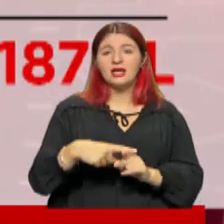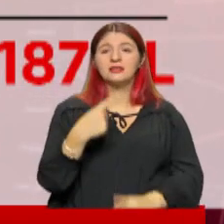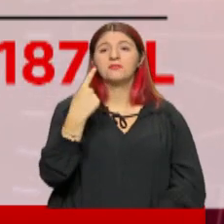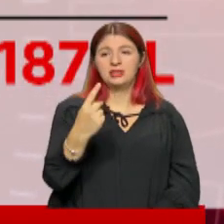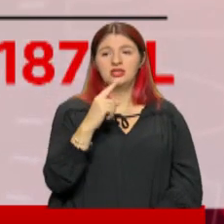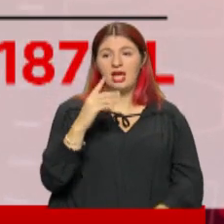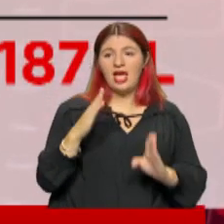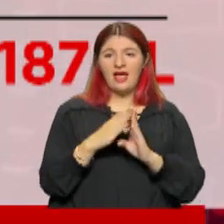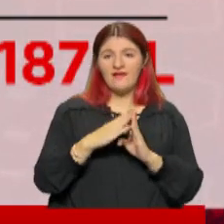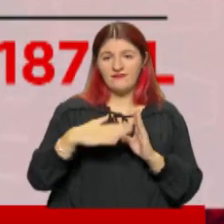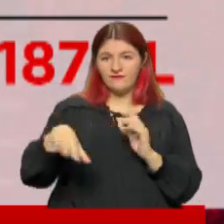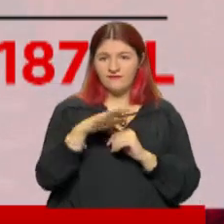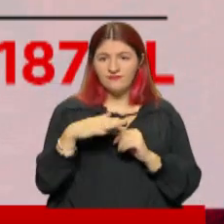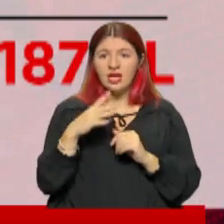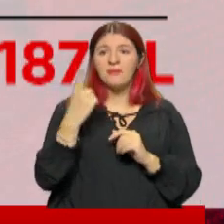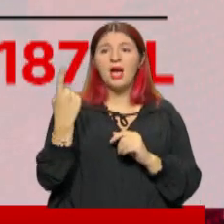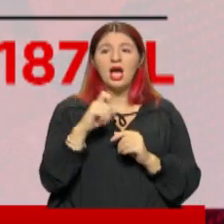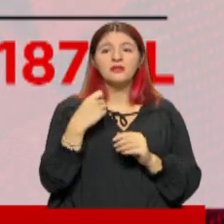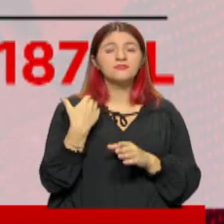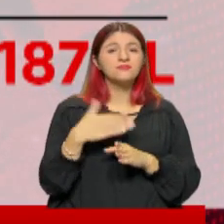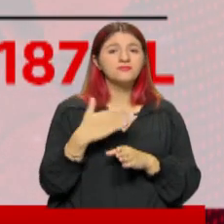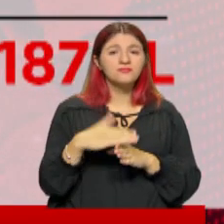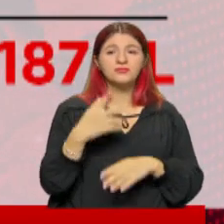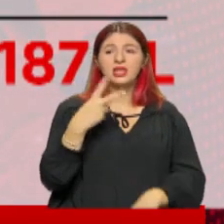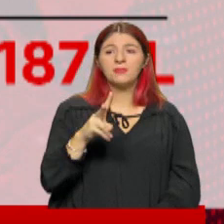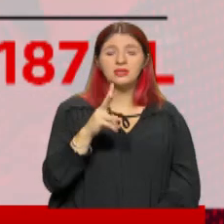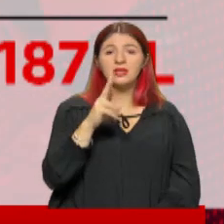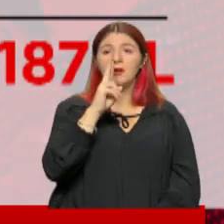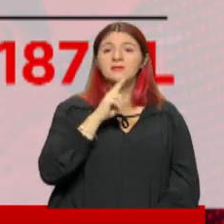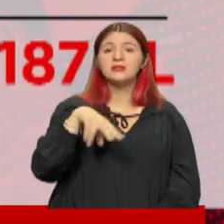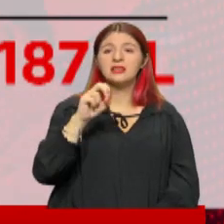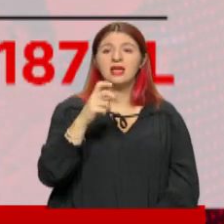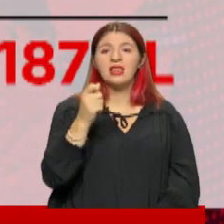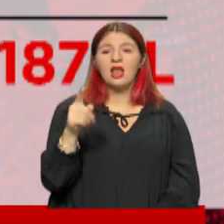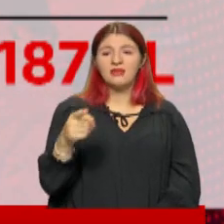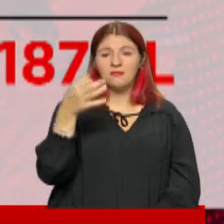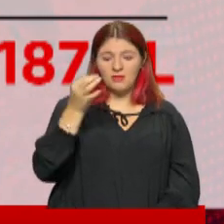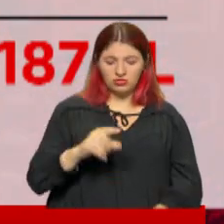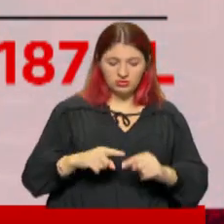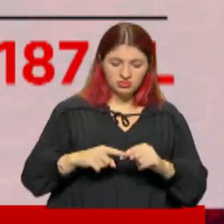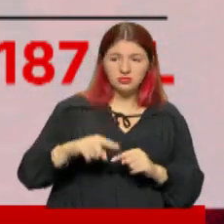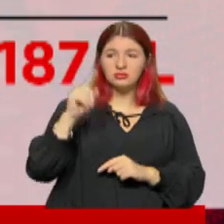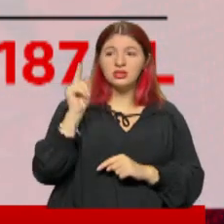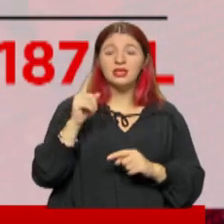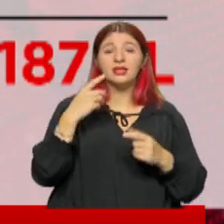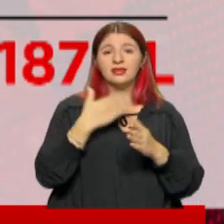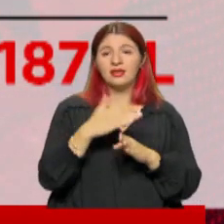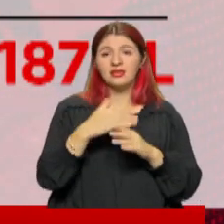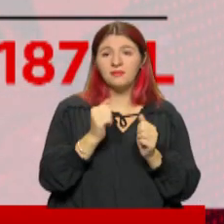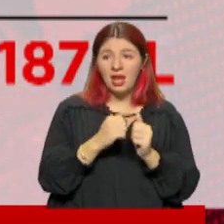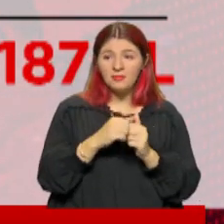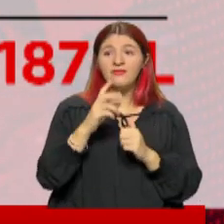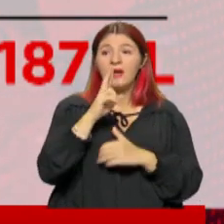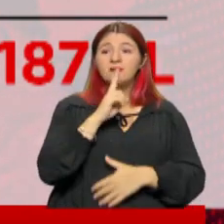artı bir konuklarımıza aylık 2 bin 280 liradan başlayan taksitlerle